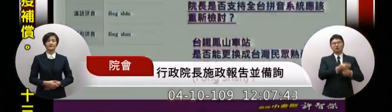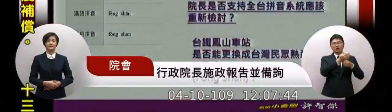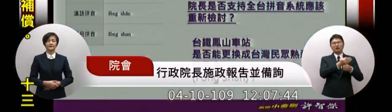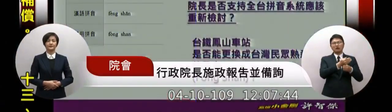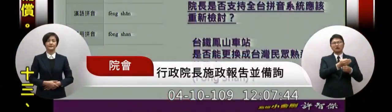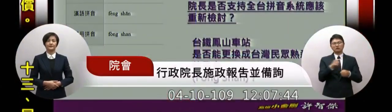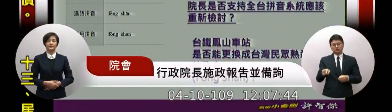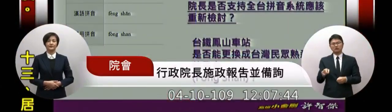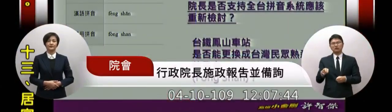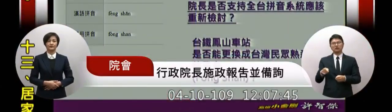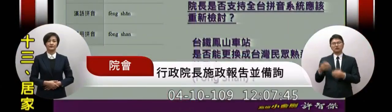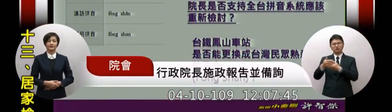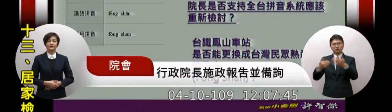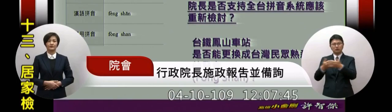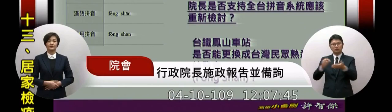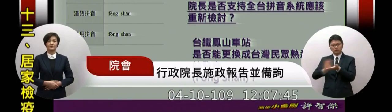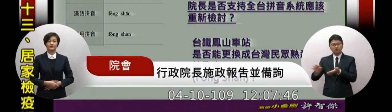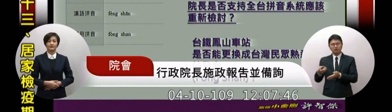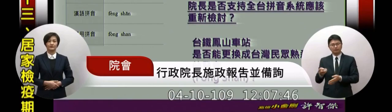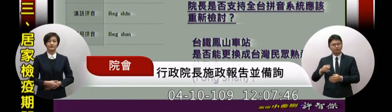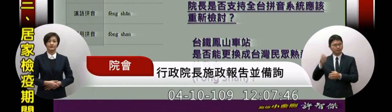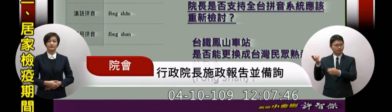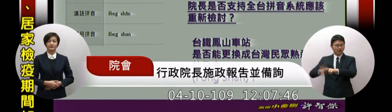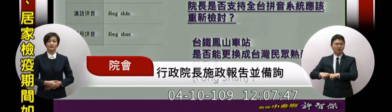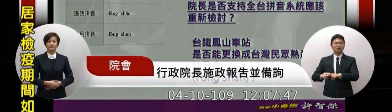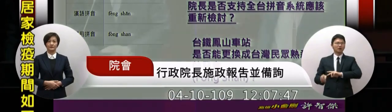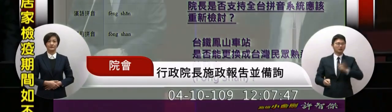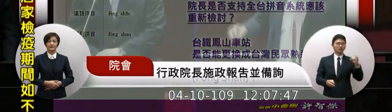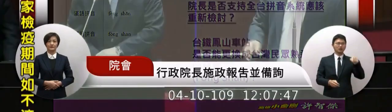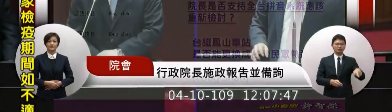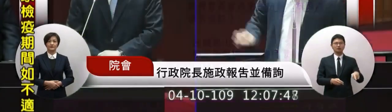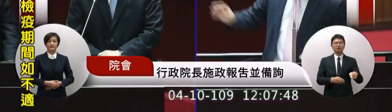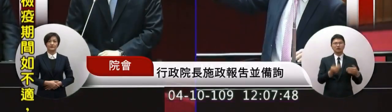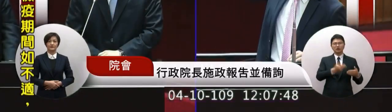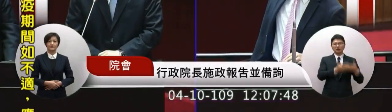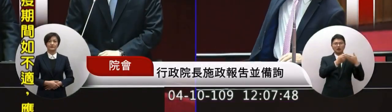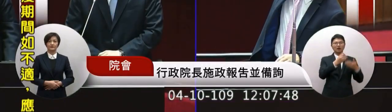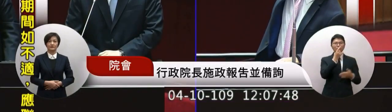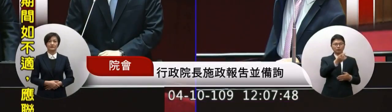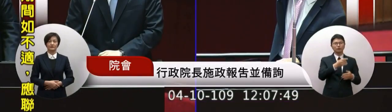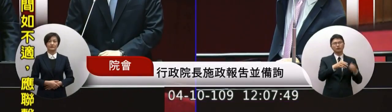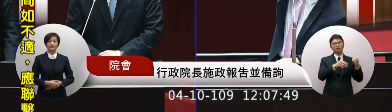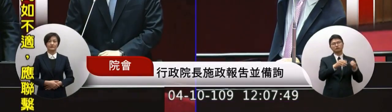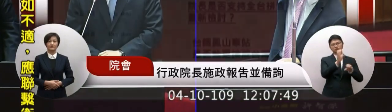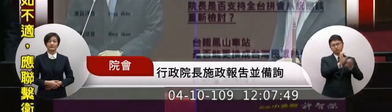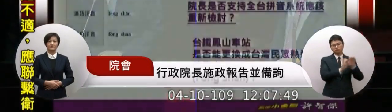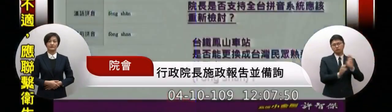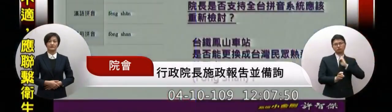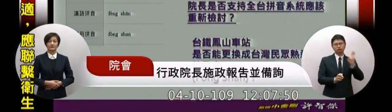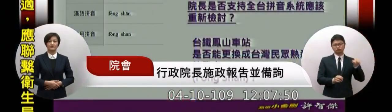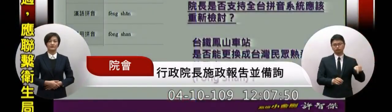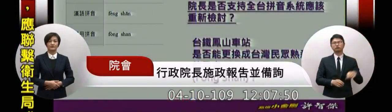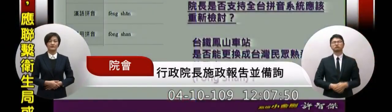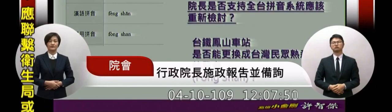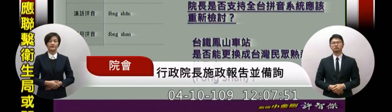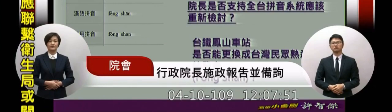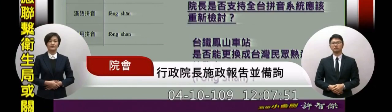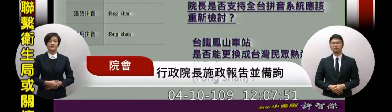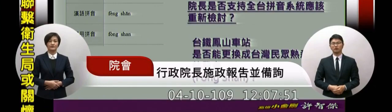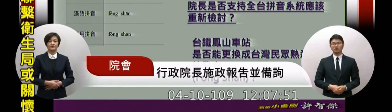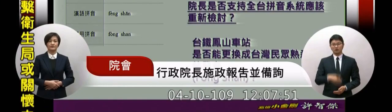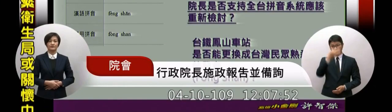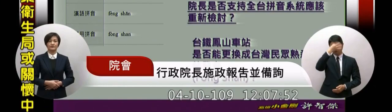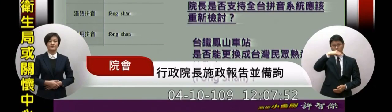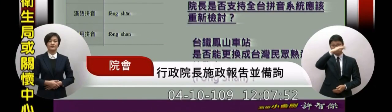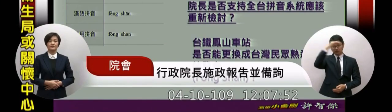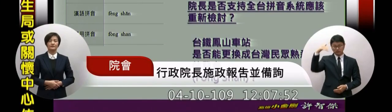通用拼音又废掉。然后又改回汉语拼音，所以呢，这个在我们看下一张啊，这一张，所以呢，这个凤山呢，你看